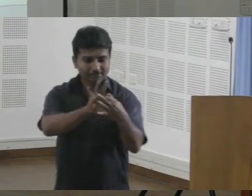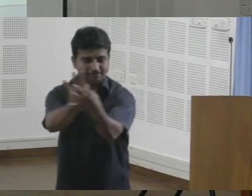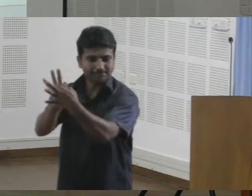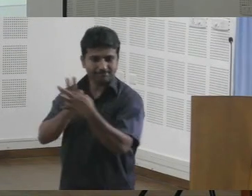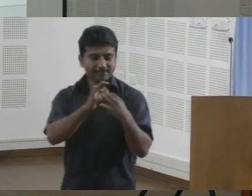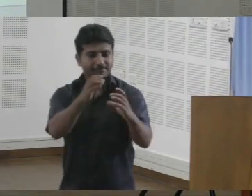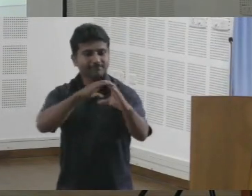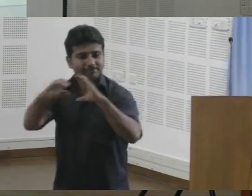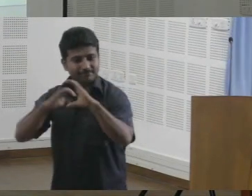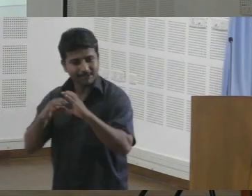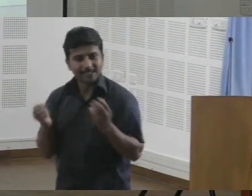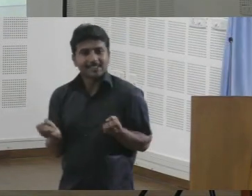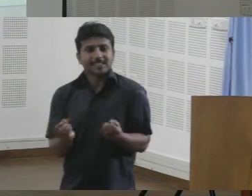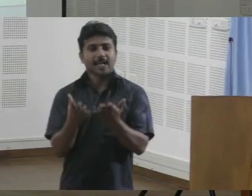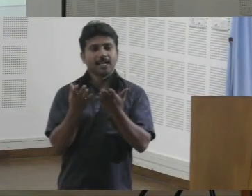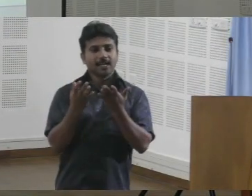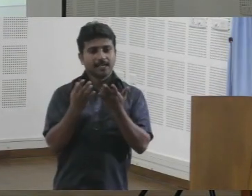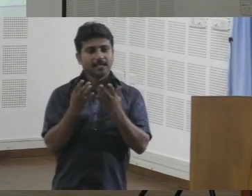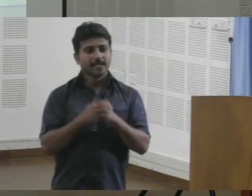ചെയ്യാനായിട്ട് പഠിച്ചു.